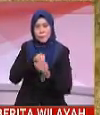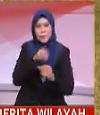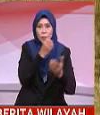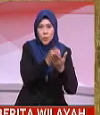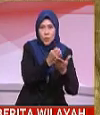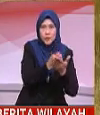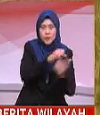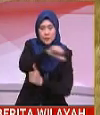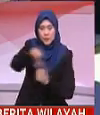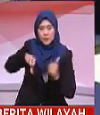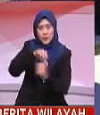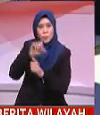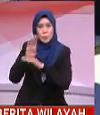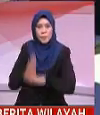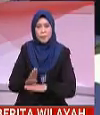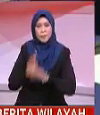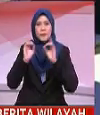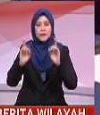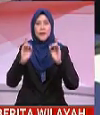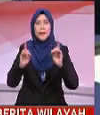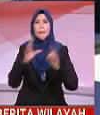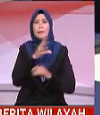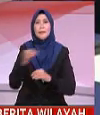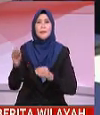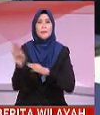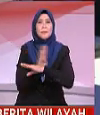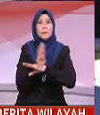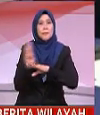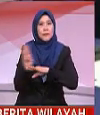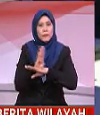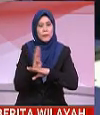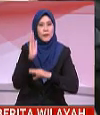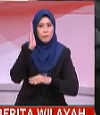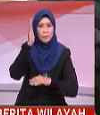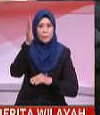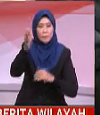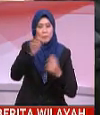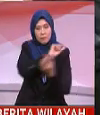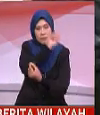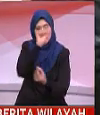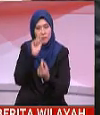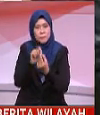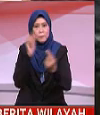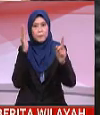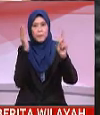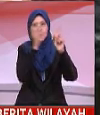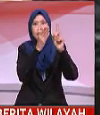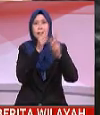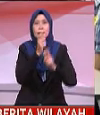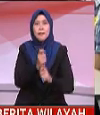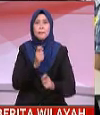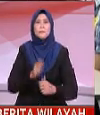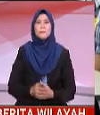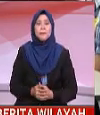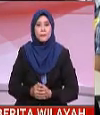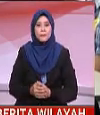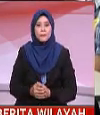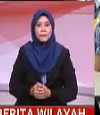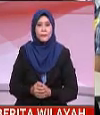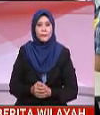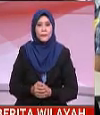ekonomi, sosio-budaya, pendidikan dan keusahawanan bakal menepati sasaran yang ditetapkan.